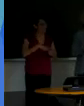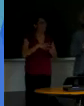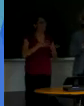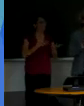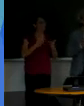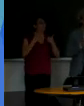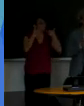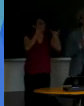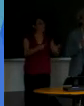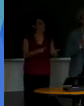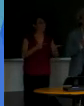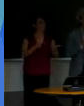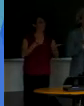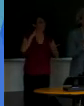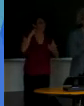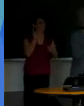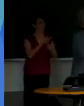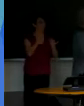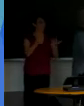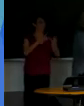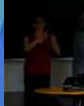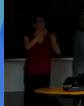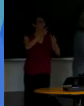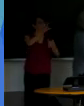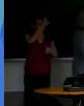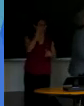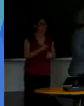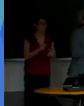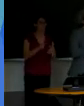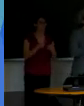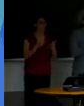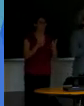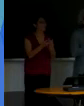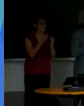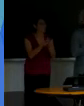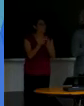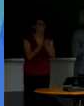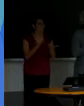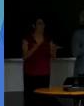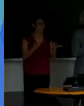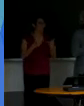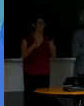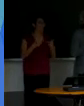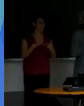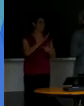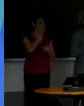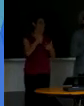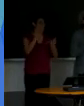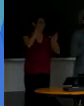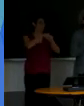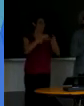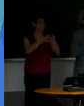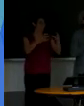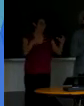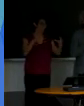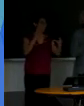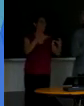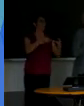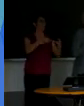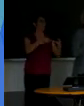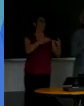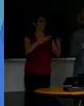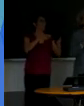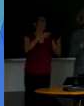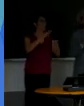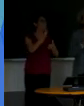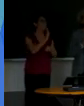realtà produttiva del nostro paese. Come? Andando, come dire, a lavorare presso le imprese manifatturiere che lavorano nell'ambito della